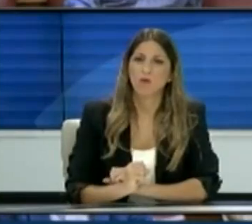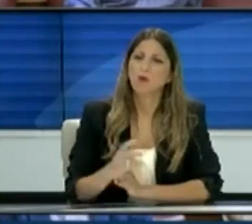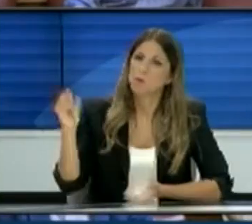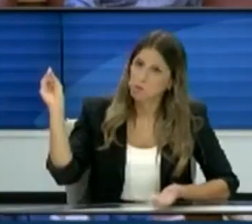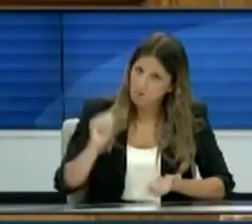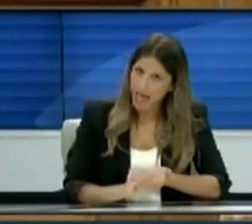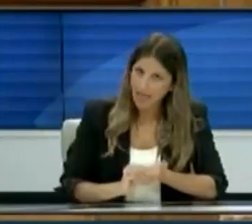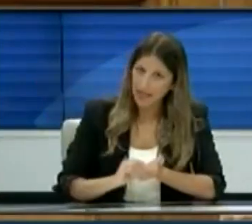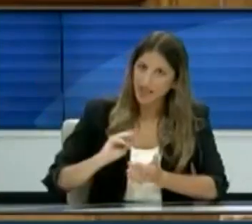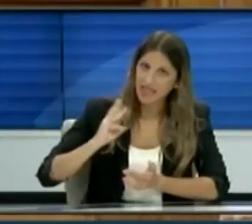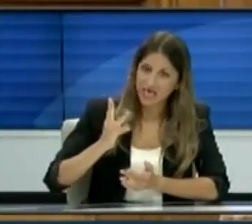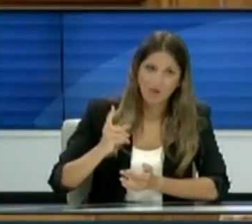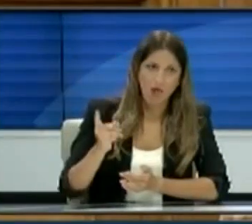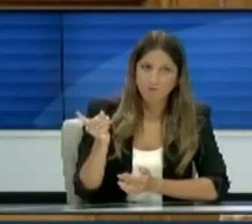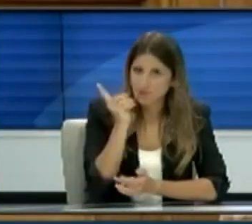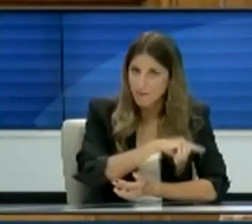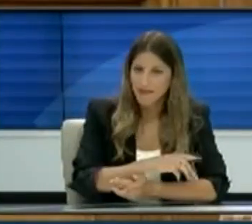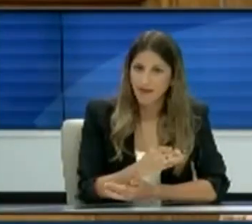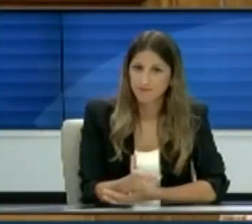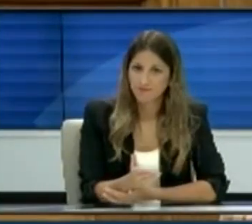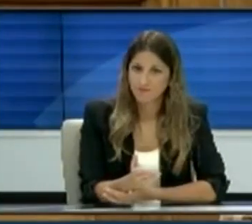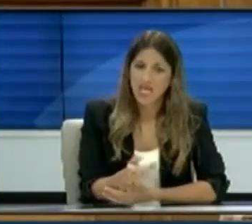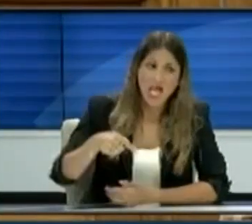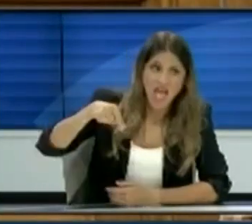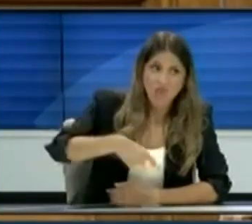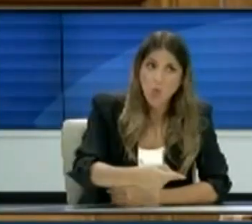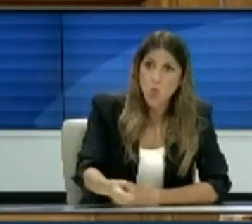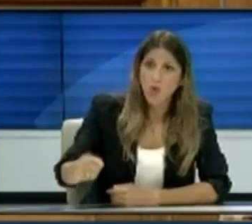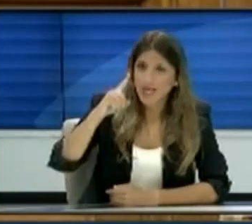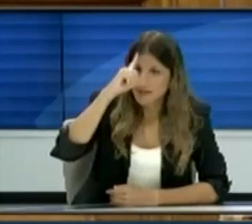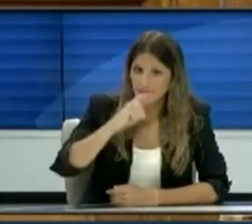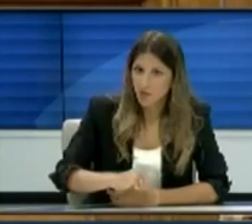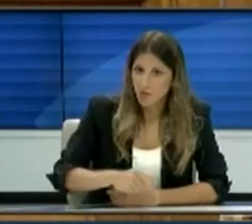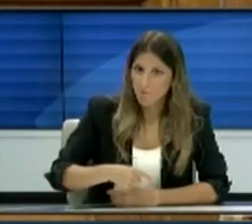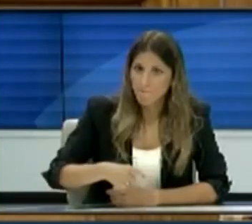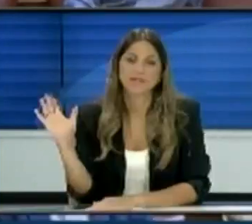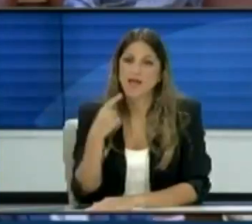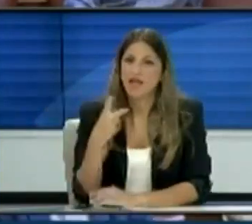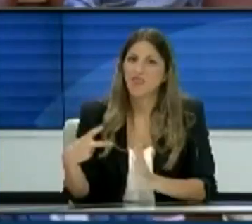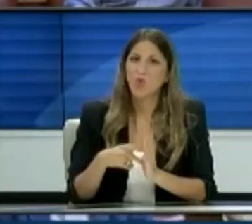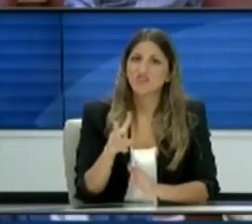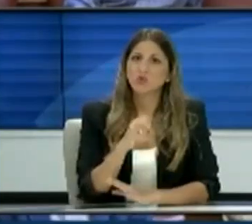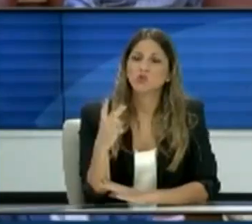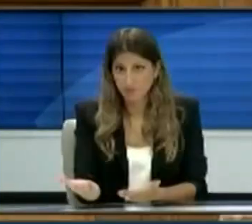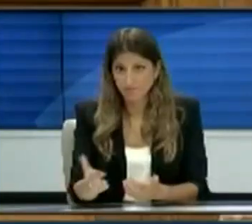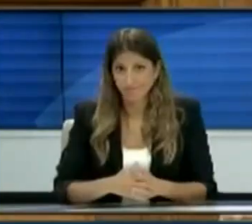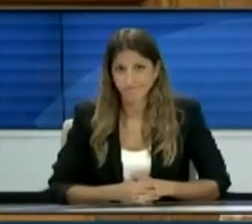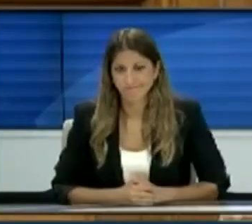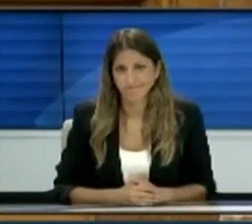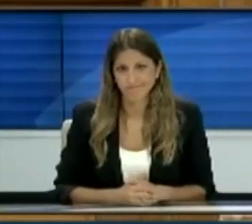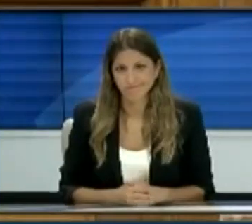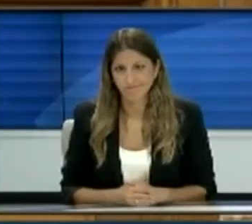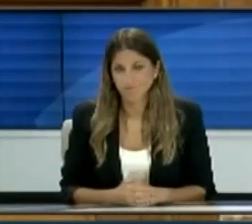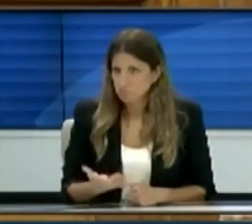μια εξαπάτηση. Ποιος δεν ξέρει σε αυτήν εδώ την αίθουσα ότι θα μεσολαβήσουν οι εκλογές μέχρι την 1η-1η. Ποιος σας πιστεύει?